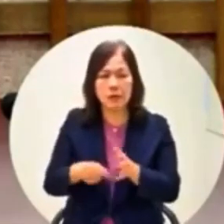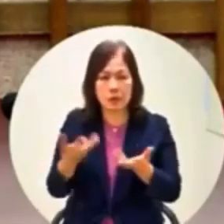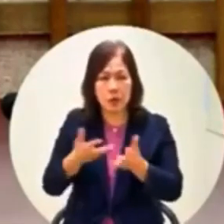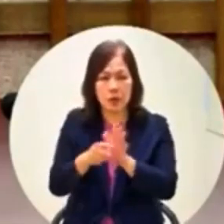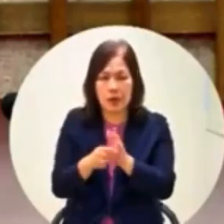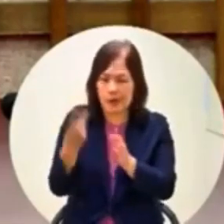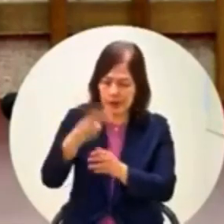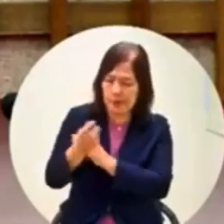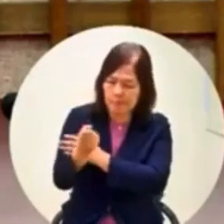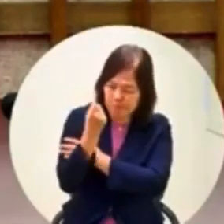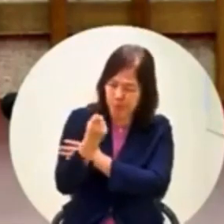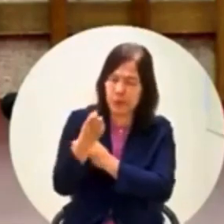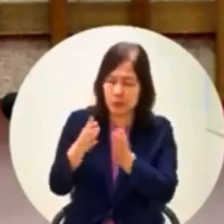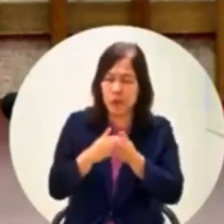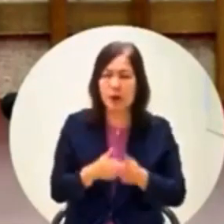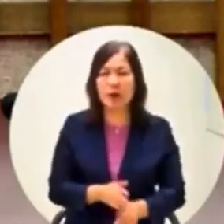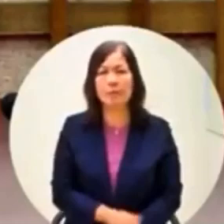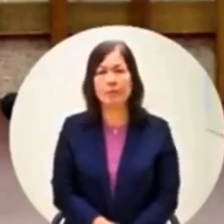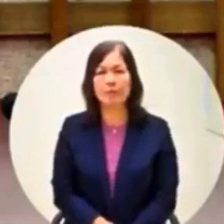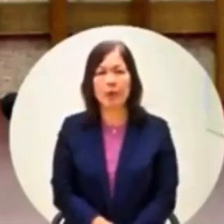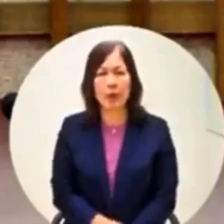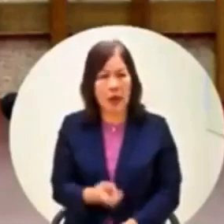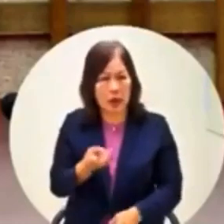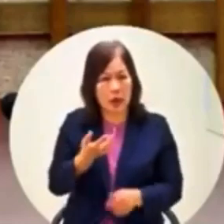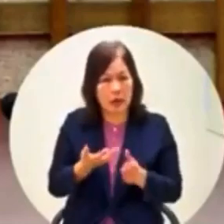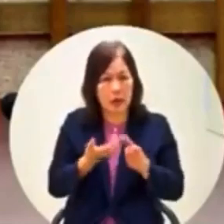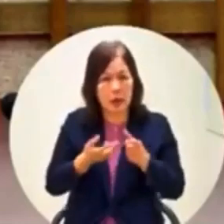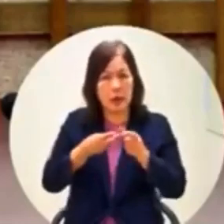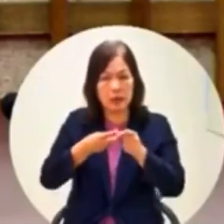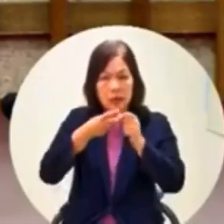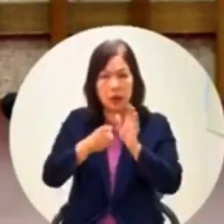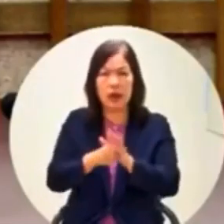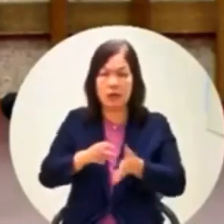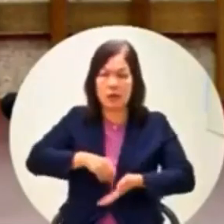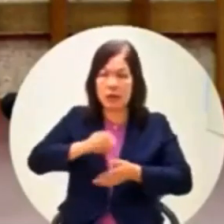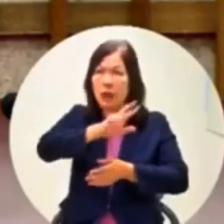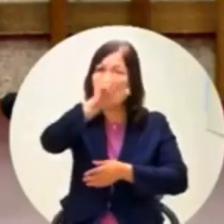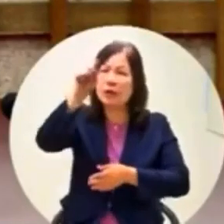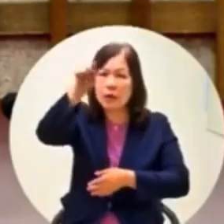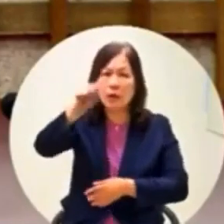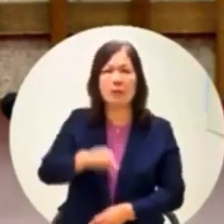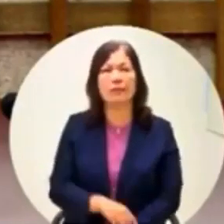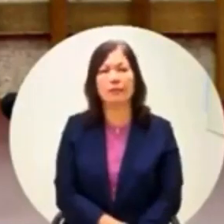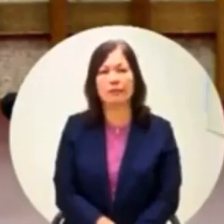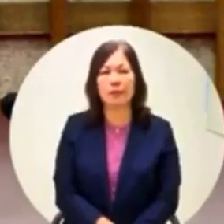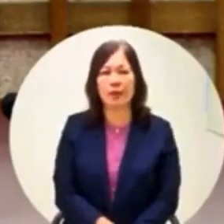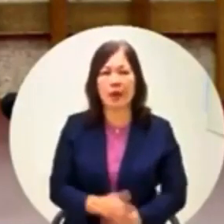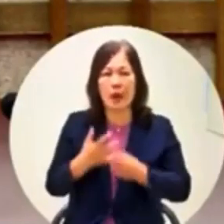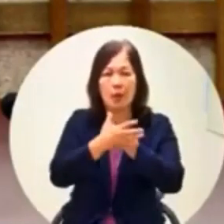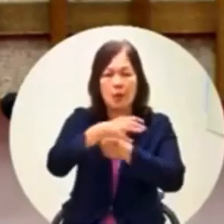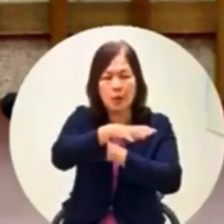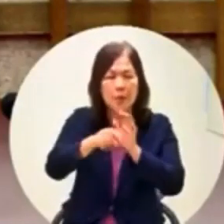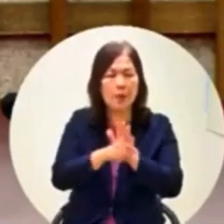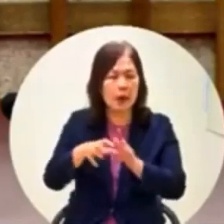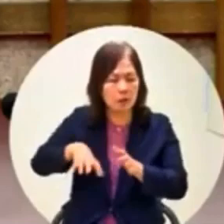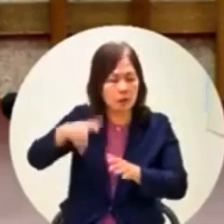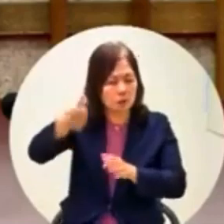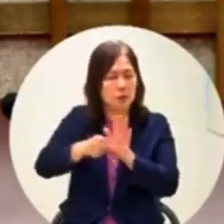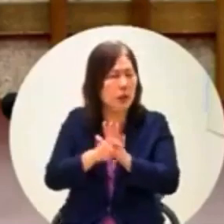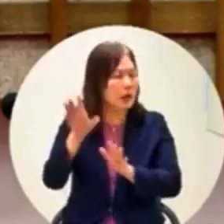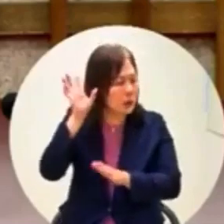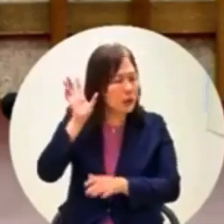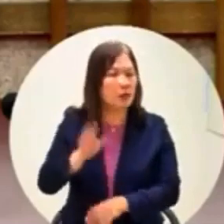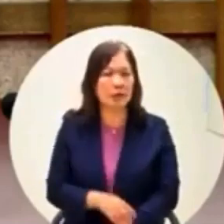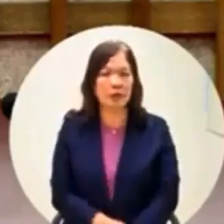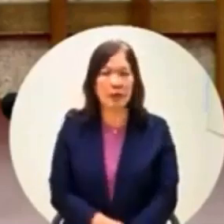力的一个方向。第二点，刚刚提到天空，我也在这边环保局局长也要稍微听到，我们现在看